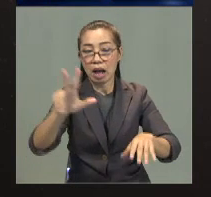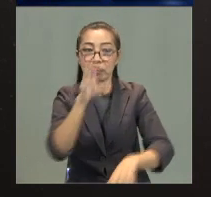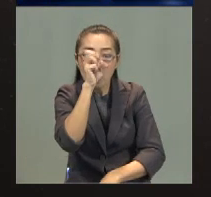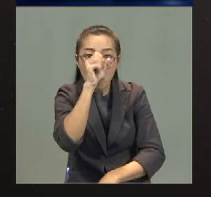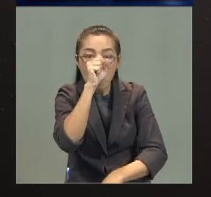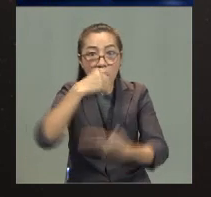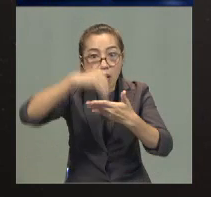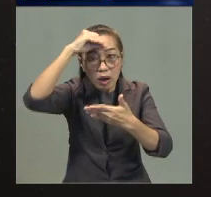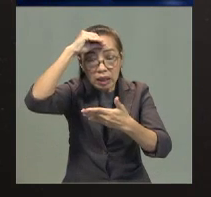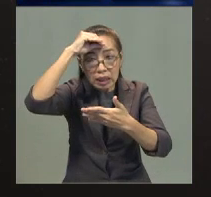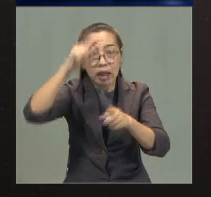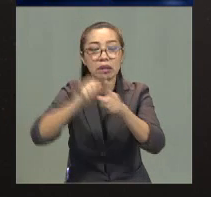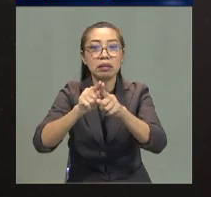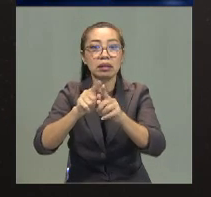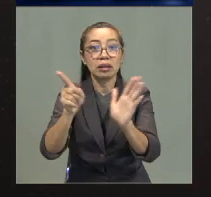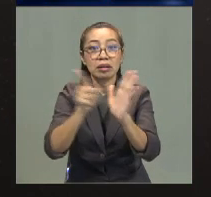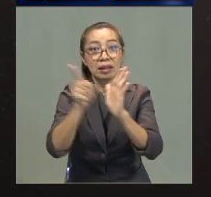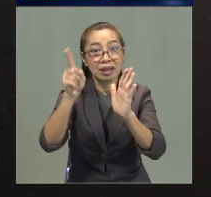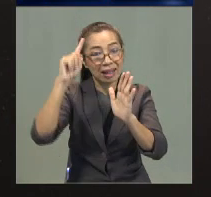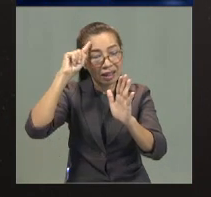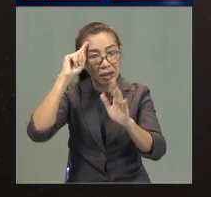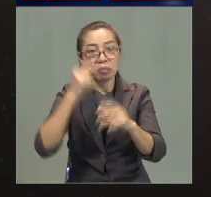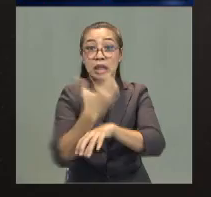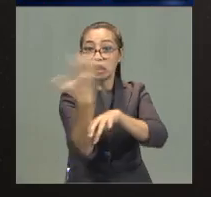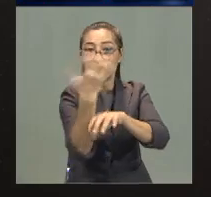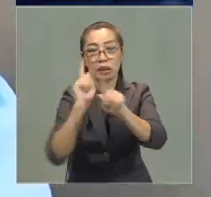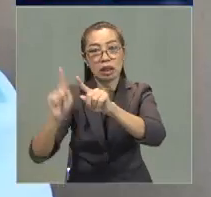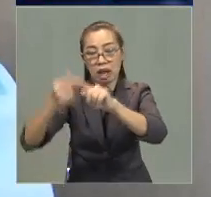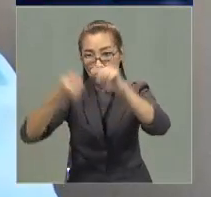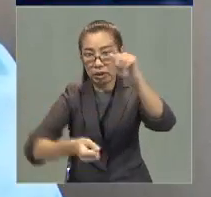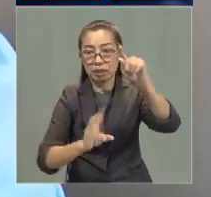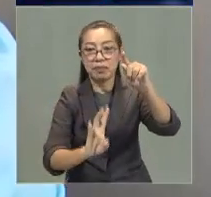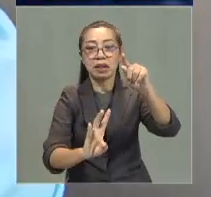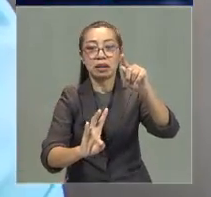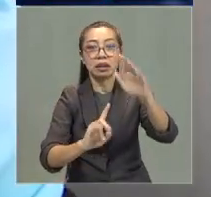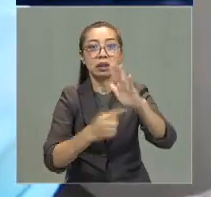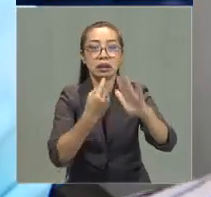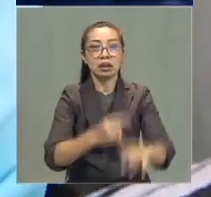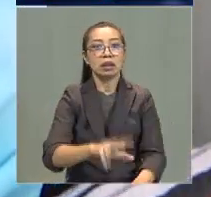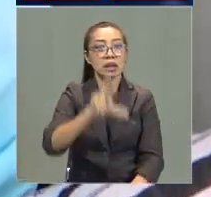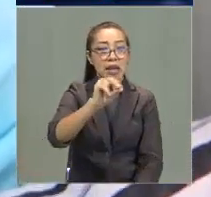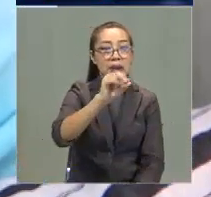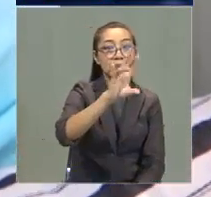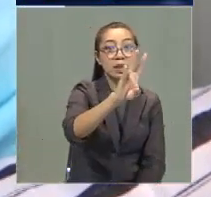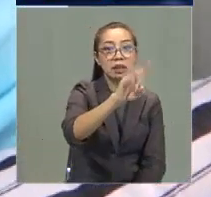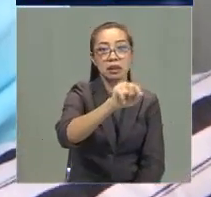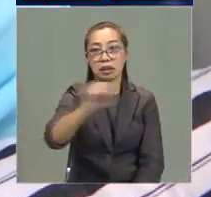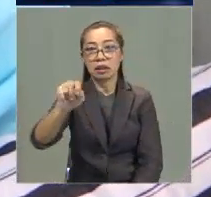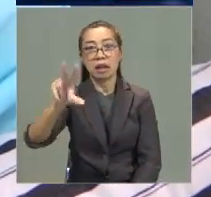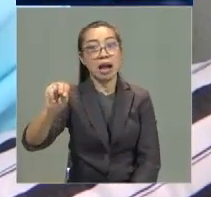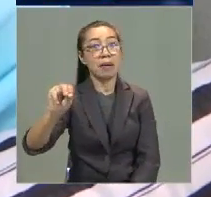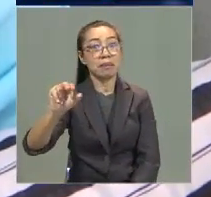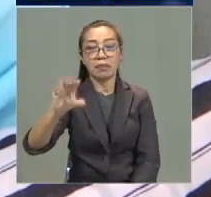ดลองการเรียนทางไกลผ่านสัญญาณฟรีทีวี17ช่องนะคะซึ่งก็จะเป็นตั้งแต่ช่อง37ถึง